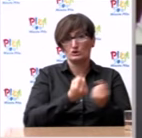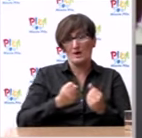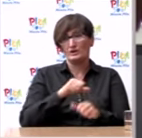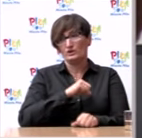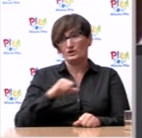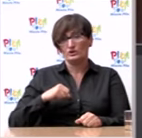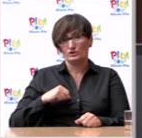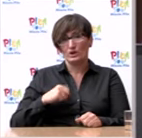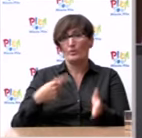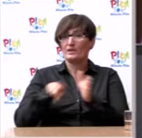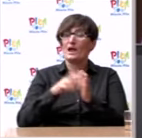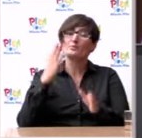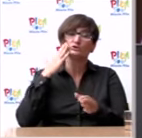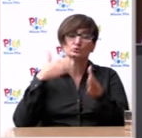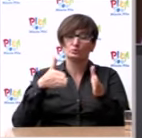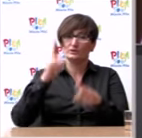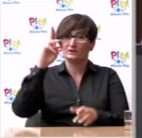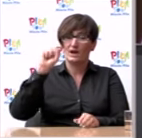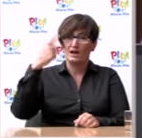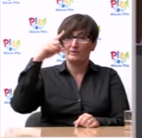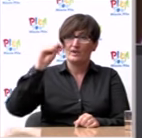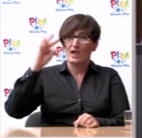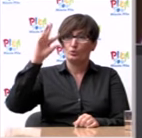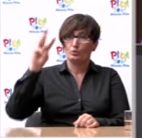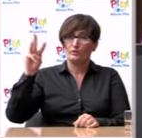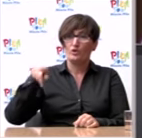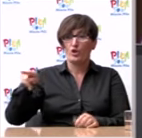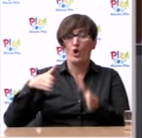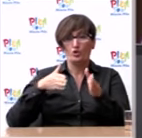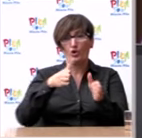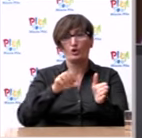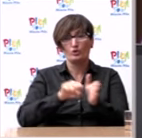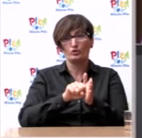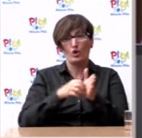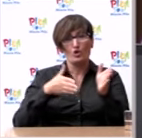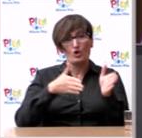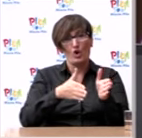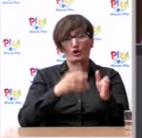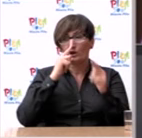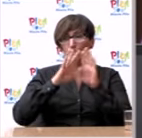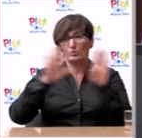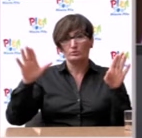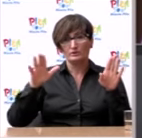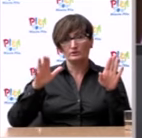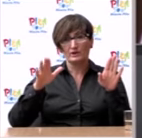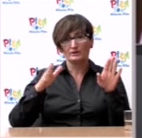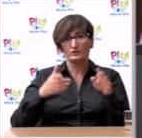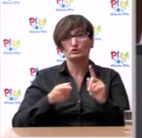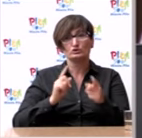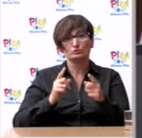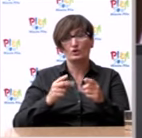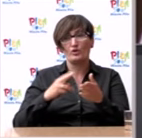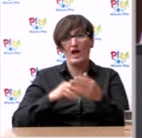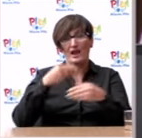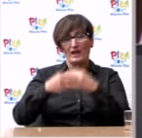ulicy Kadetów, gdyż zaliczanie tej drogi do dróg publicznych przyspieszy realizację pracy na tych drogach,